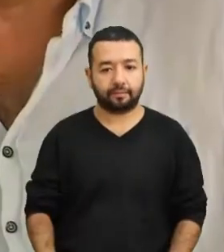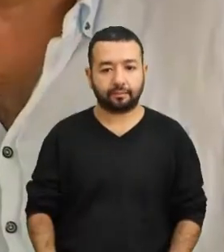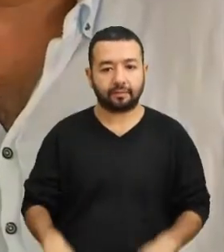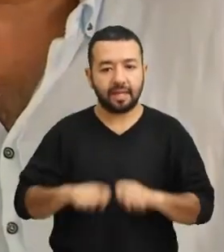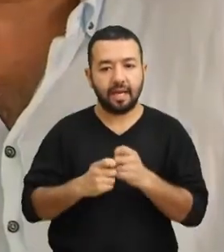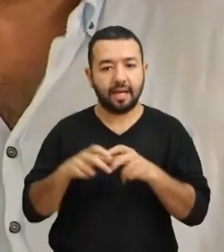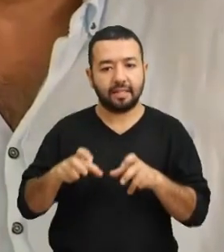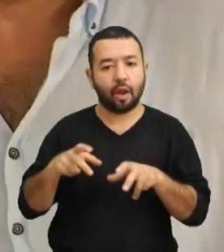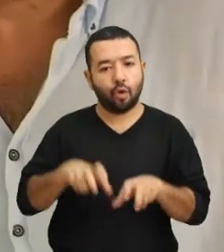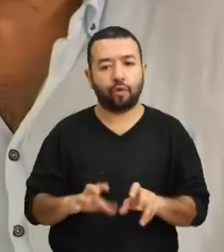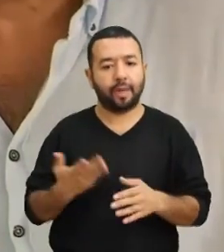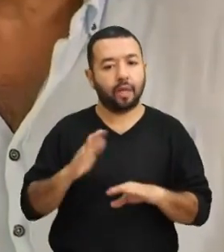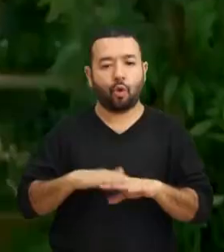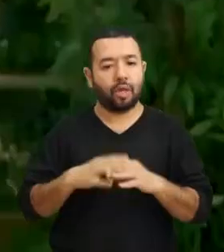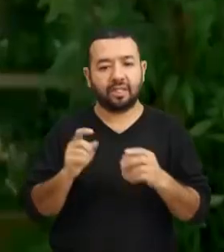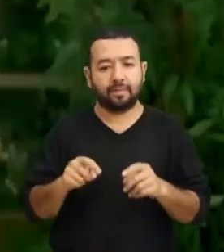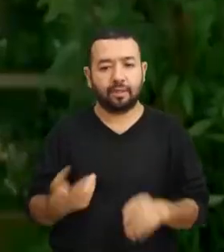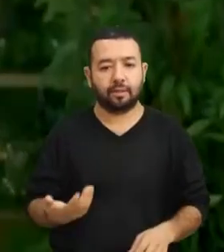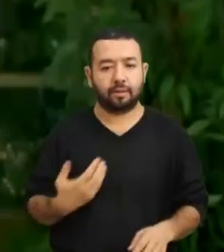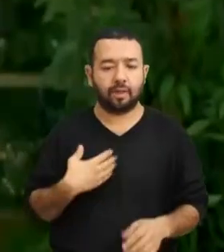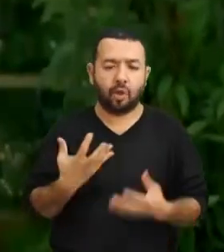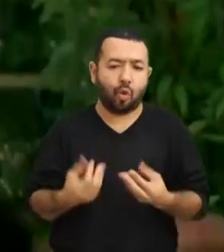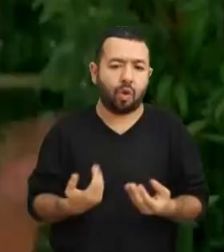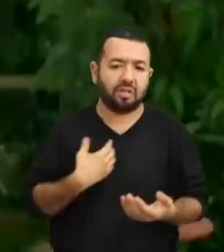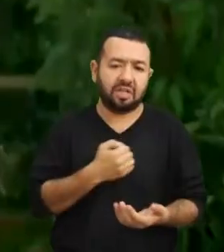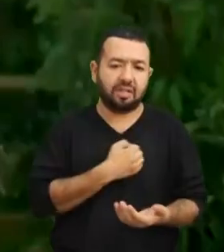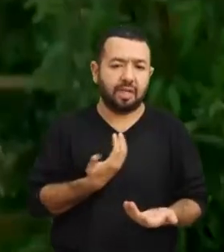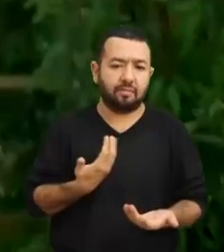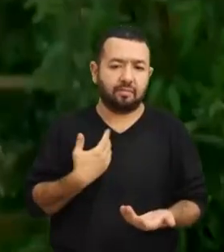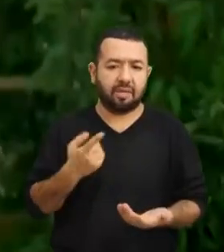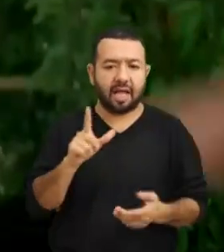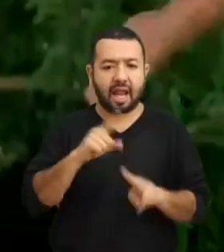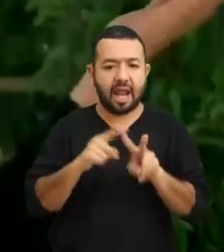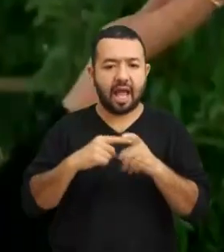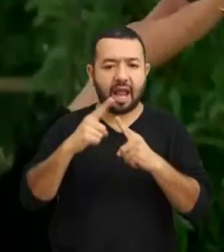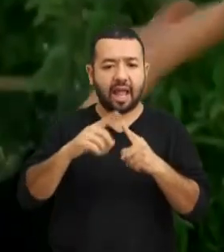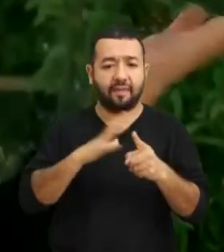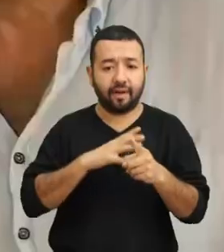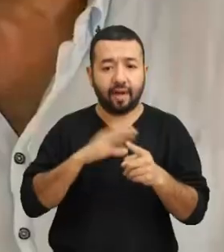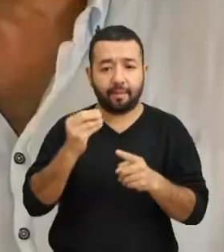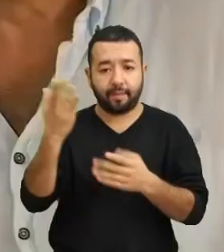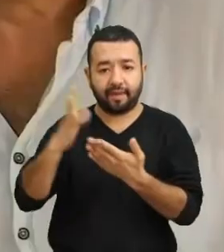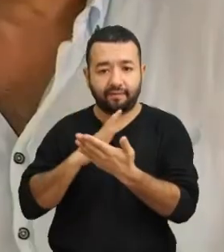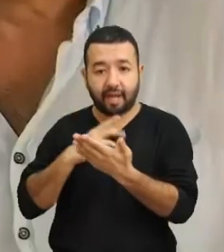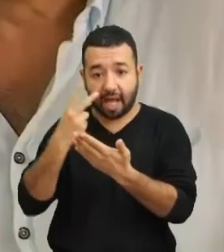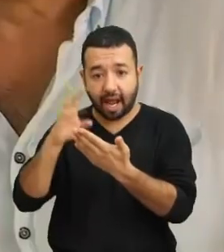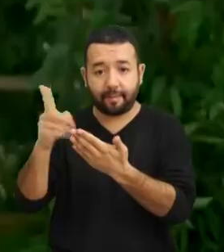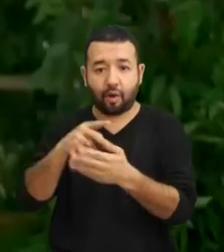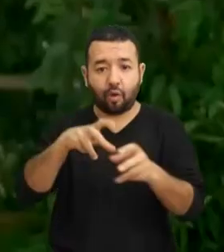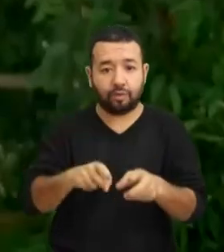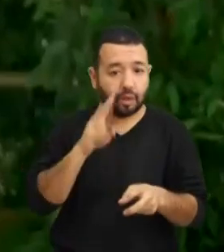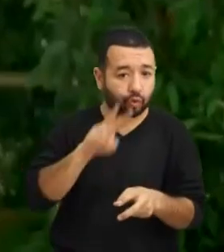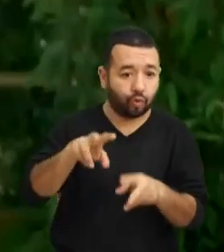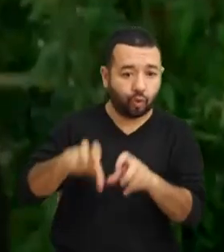Kırık sandalyeye oturmadı. Ne olacak şimdi? Ne olacak canım? Lanetli yani sonuçta Mahmut Kemal ağlamasaydı resmen siz